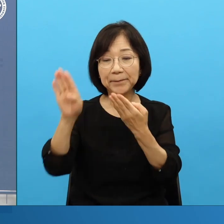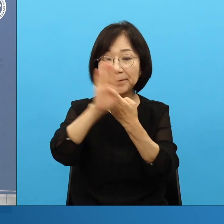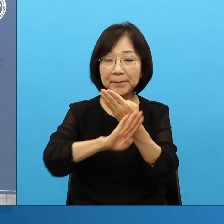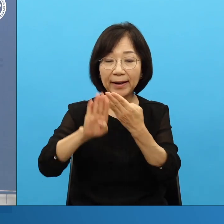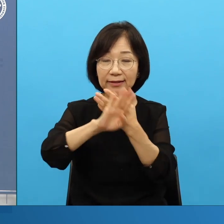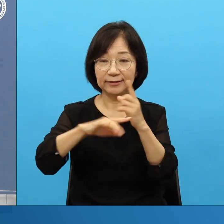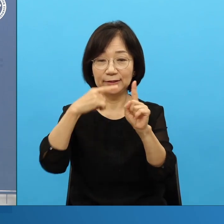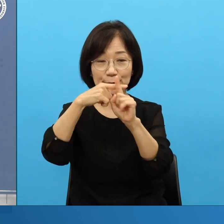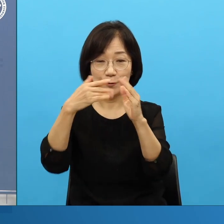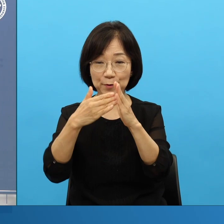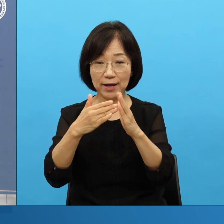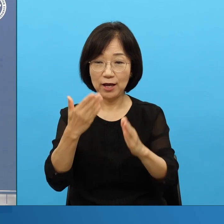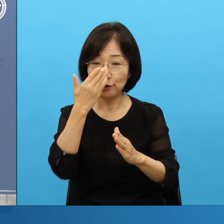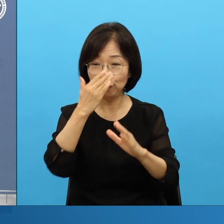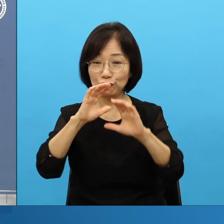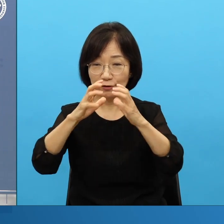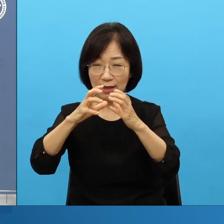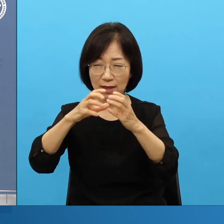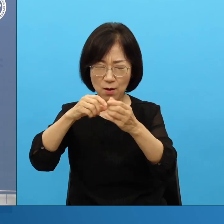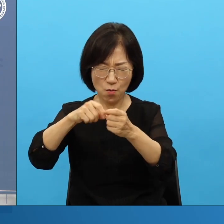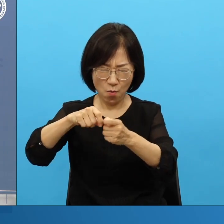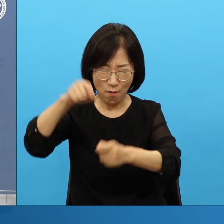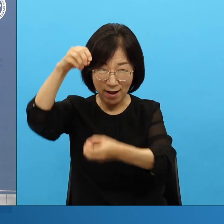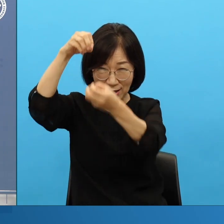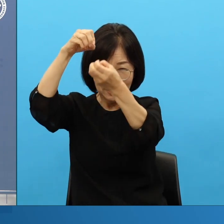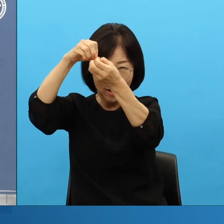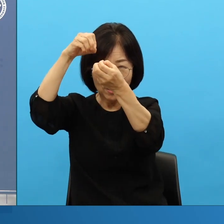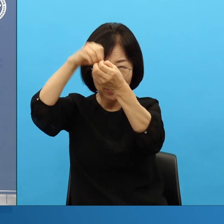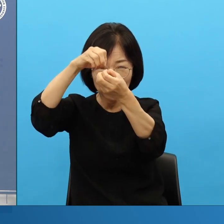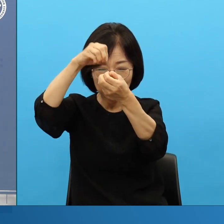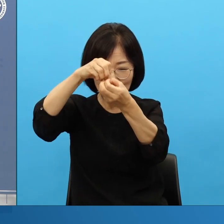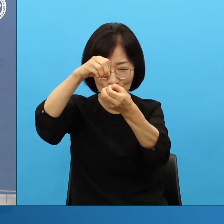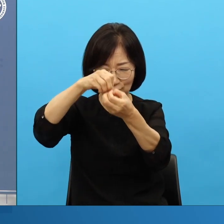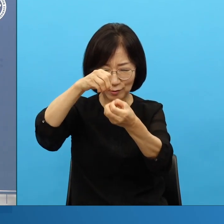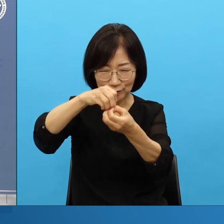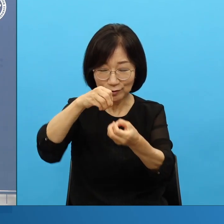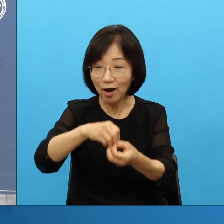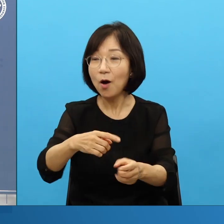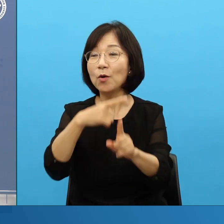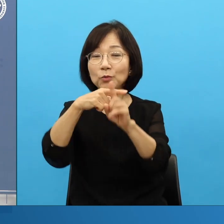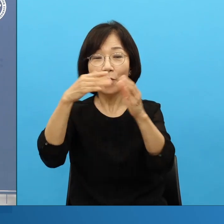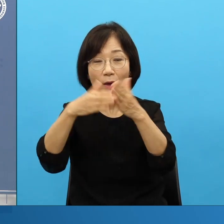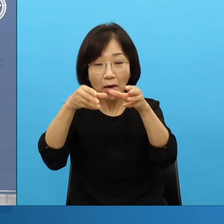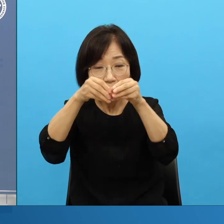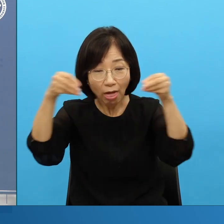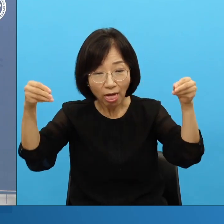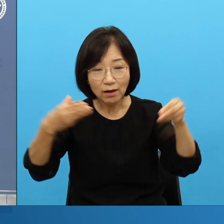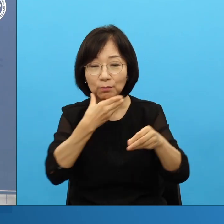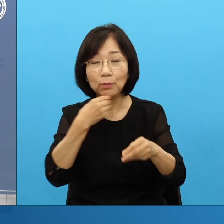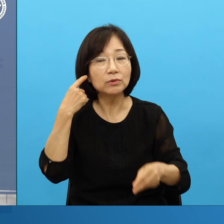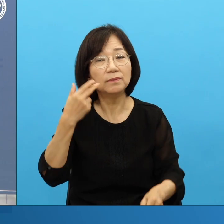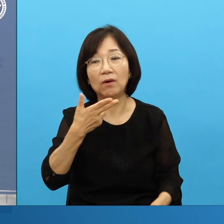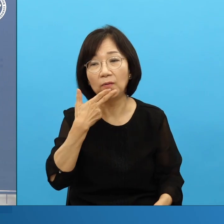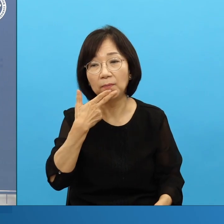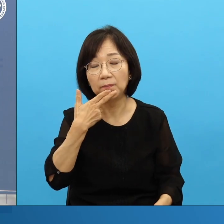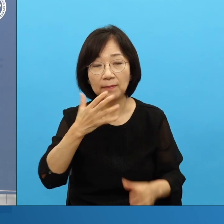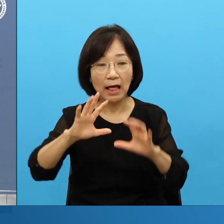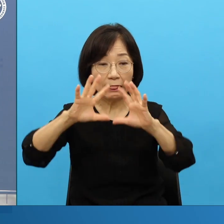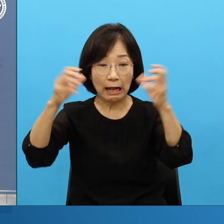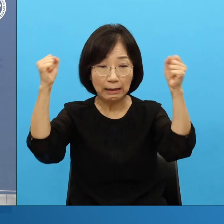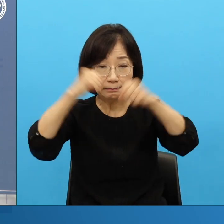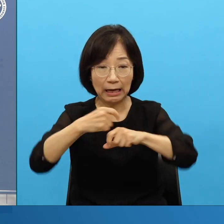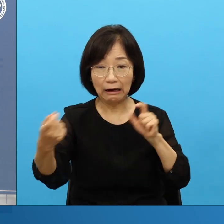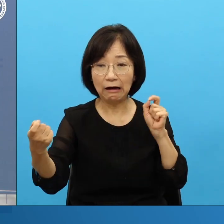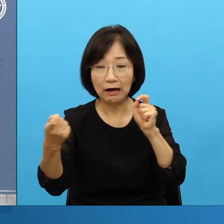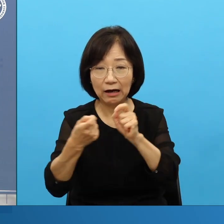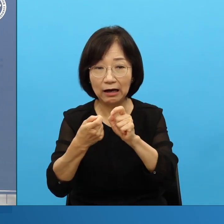복음 없어요. And the Philistines or the church of the 오래된 겁니다. Pharisees, these problems, they didn't have a church. 그래, these 나라는 problems 지금 죽게 existed. 됐어요. And the nation was about to be